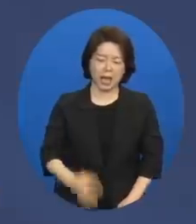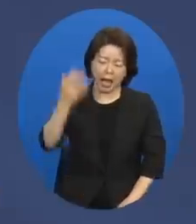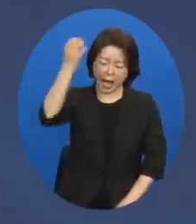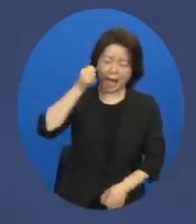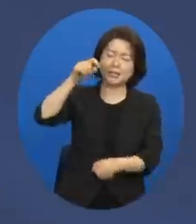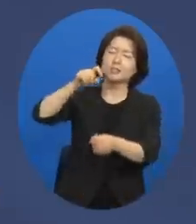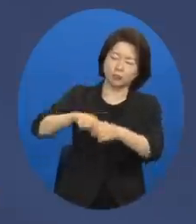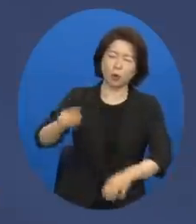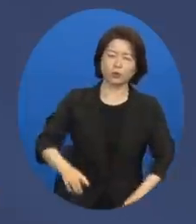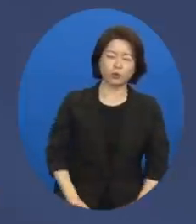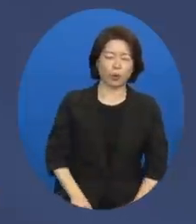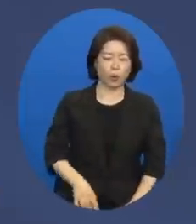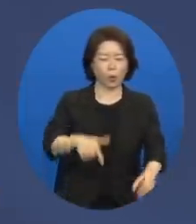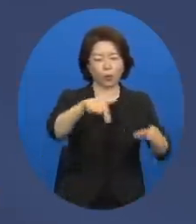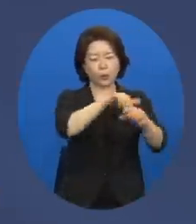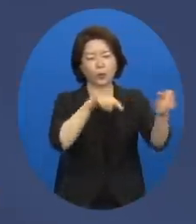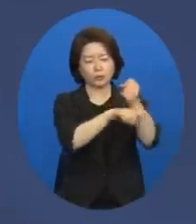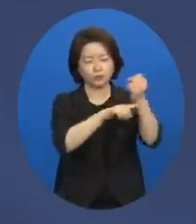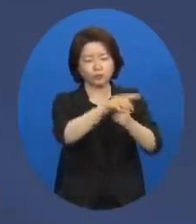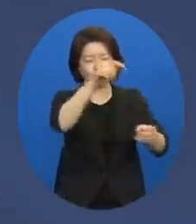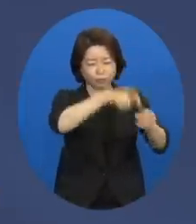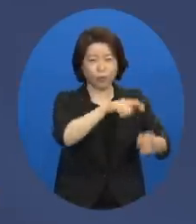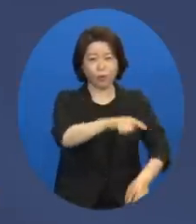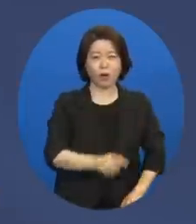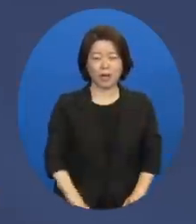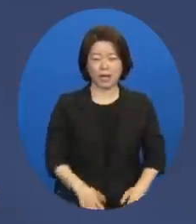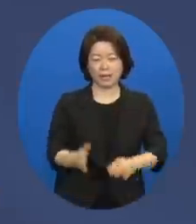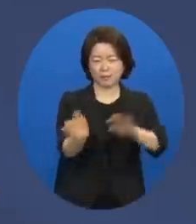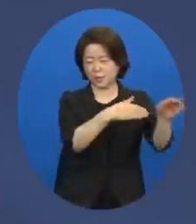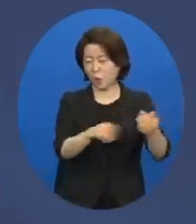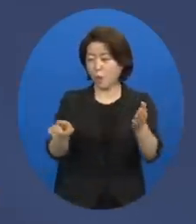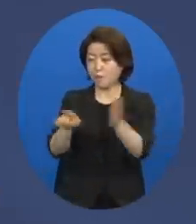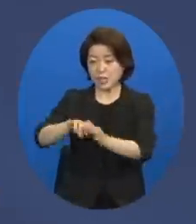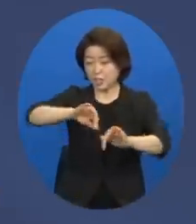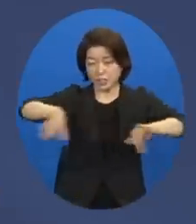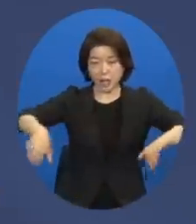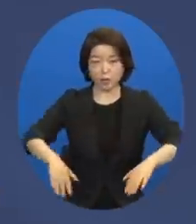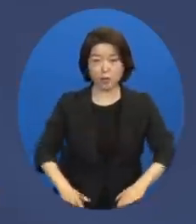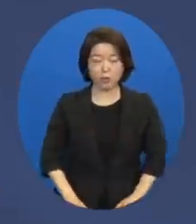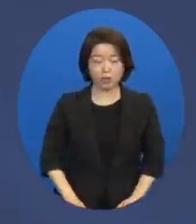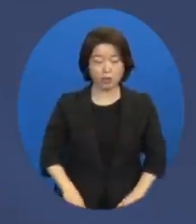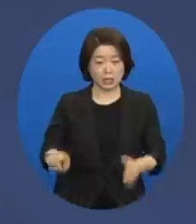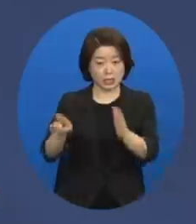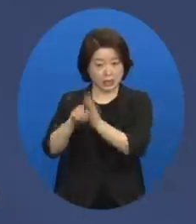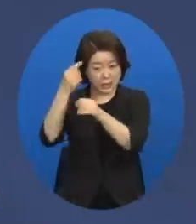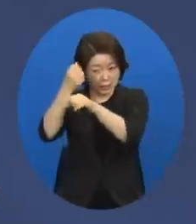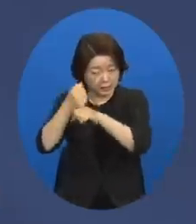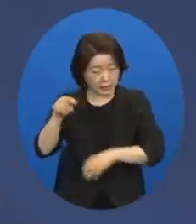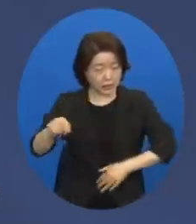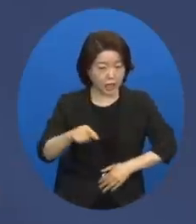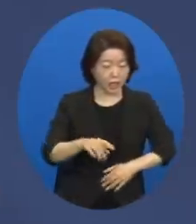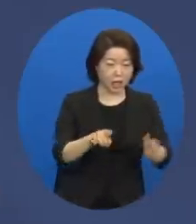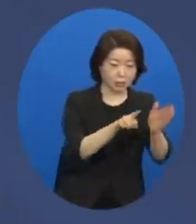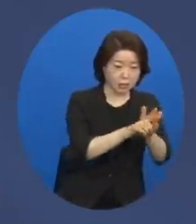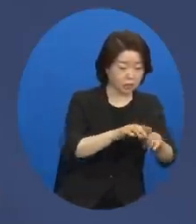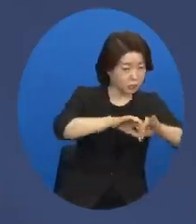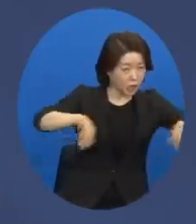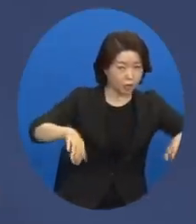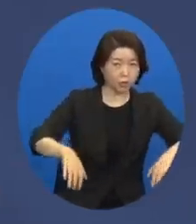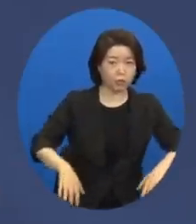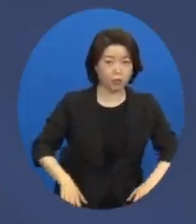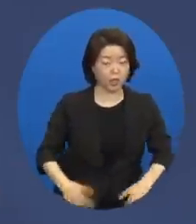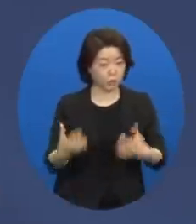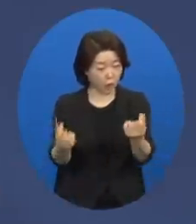암기용이고 교리용이고 믿는 건 따로지. 그게 어떻게 아 신학 따로 신앙 따로지. 그거 어떻게 그 같이 믿어.